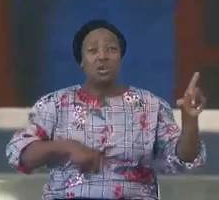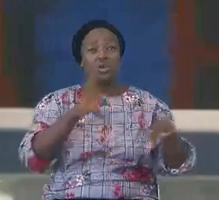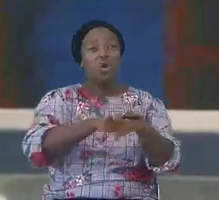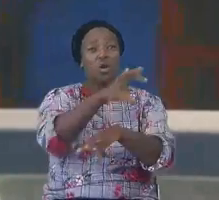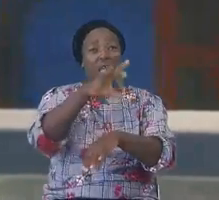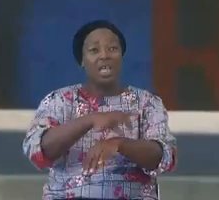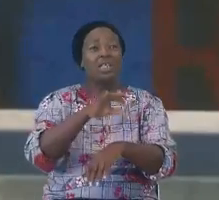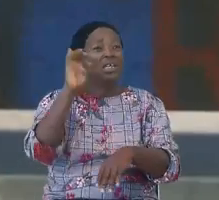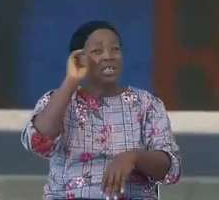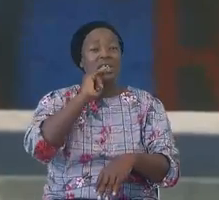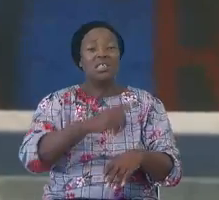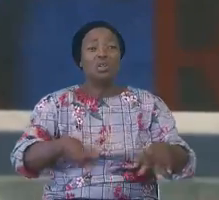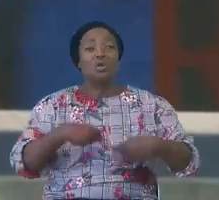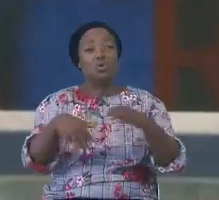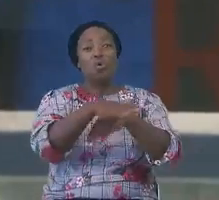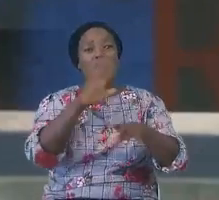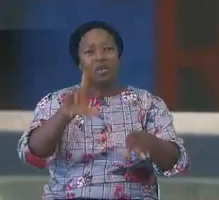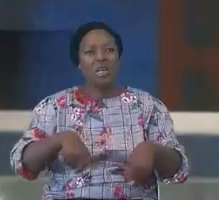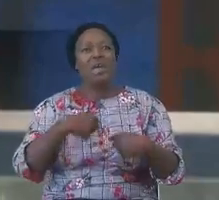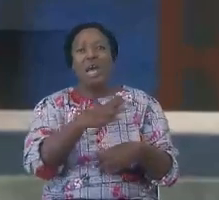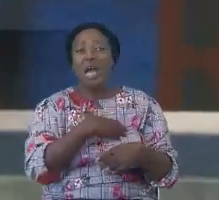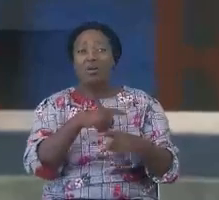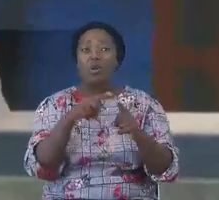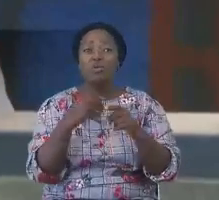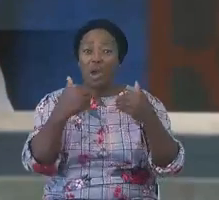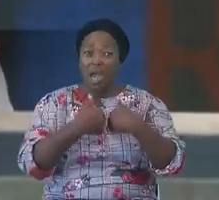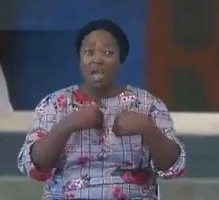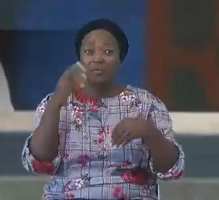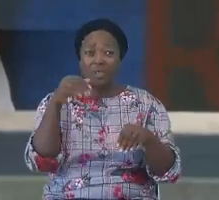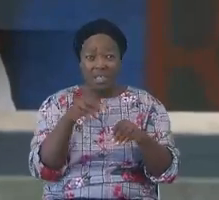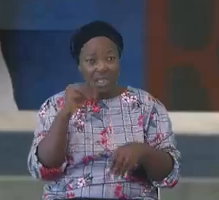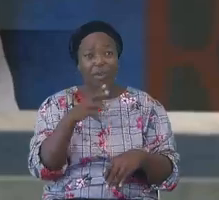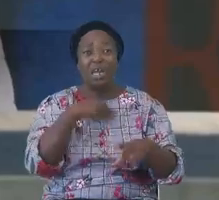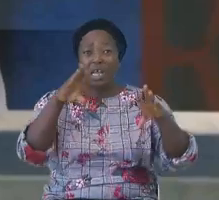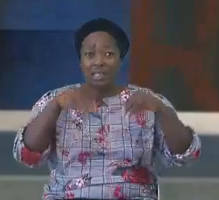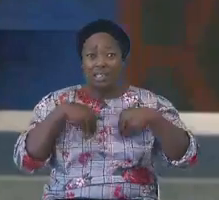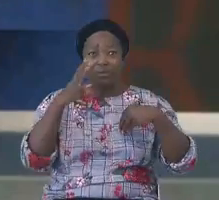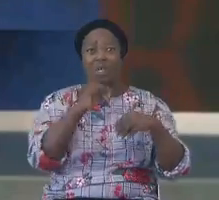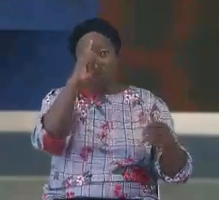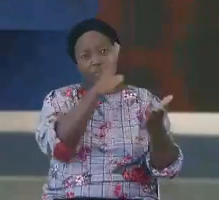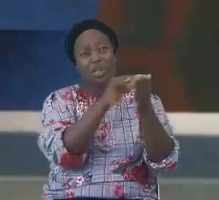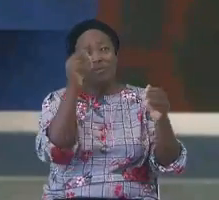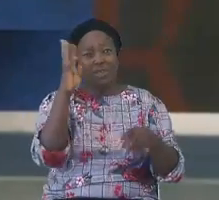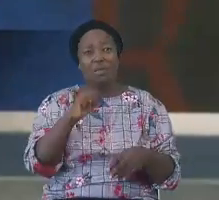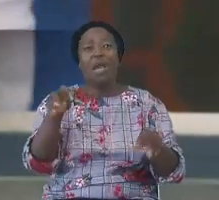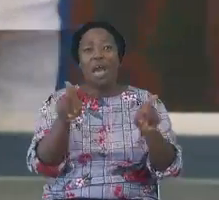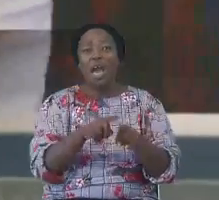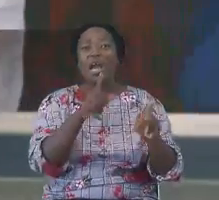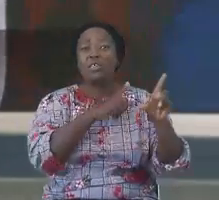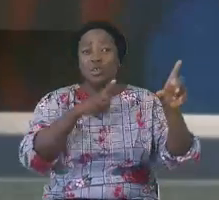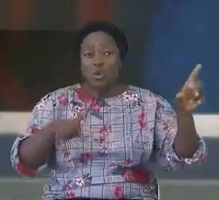Seigneur. Il est le Seigneur au ciel. Il est le Seigneur sur la terre. Il est le Seigneur sur ta vie.